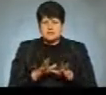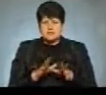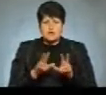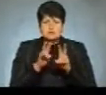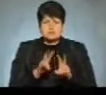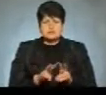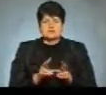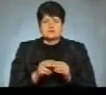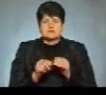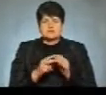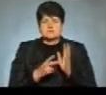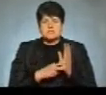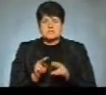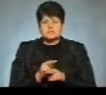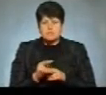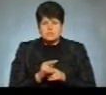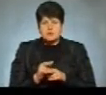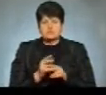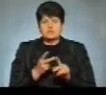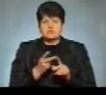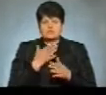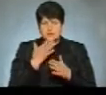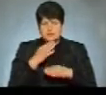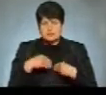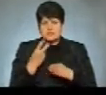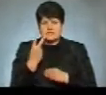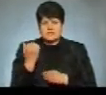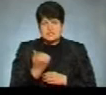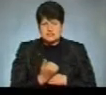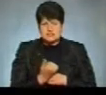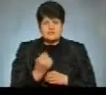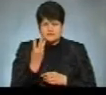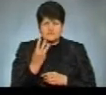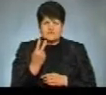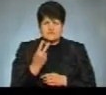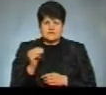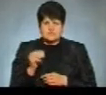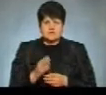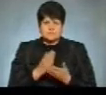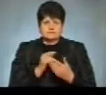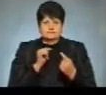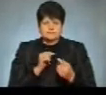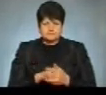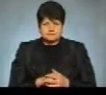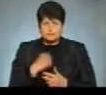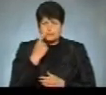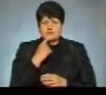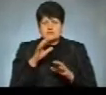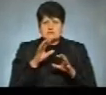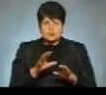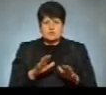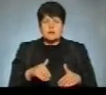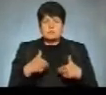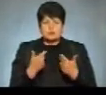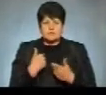правок до мовного закону. До другого читання їх подали понад 2000. Є й противники ухвалення документа. Мовний закон, який